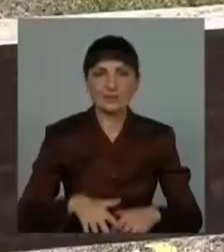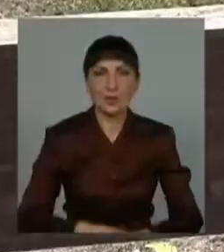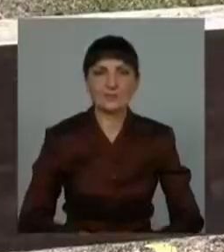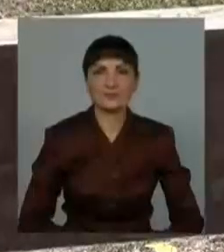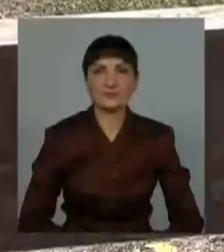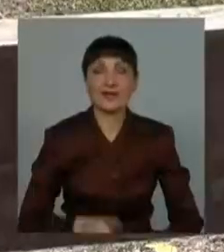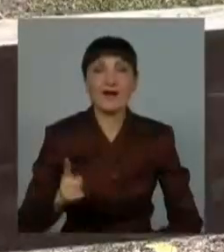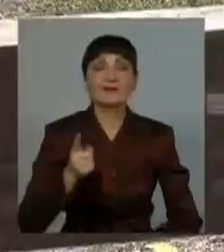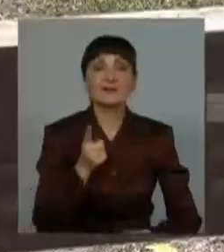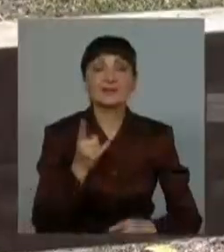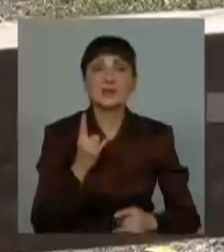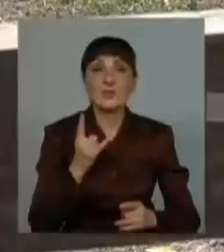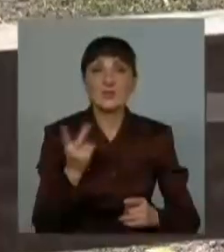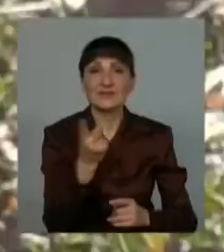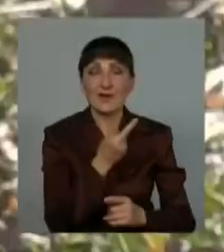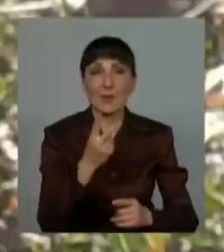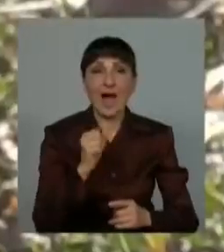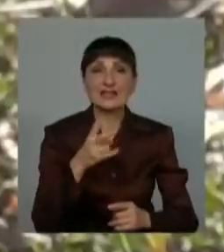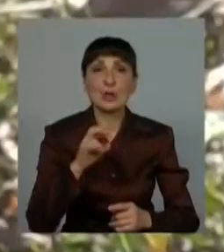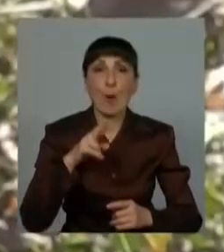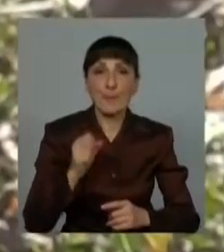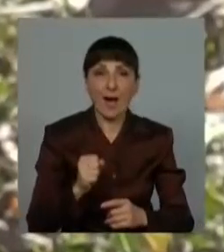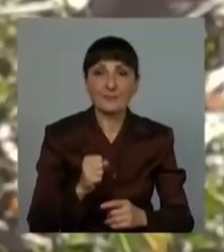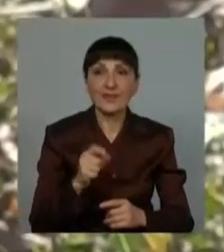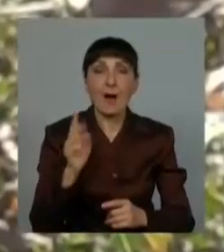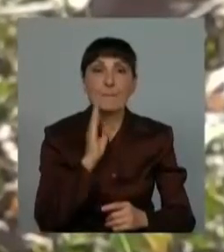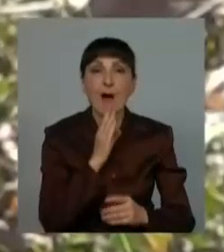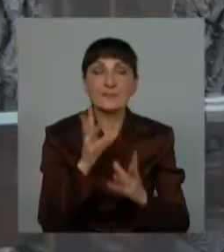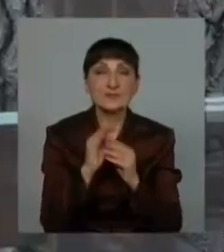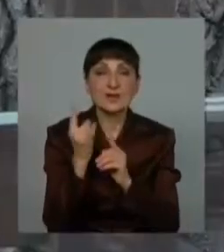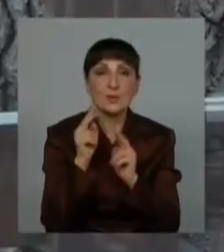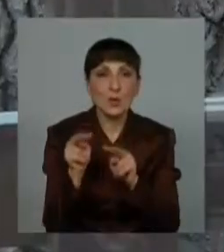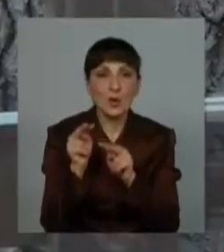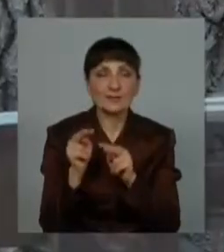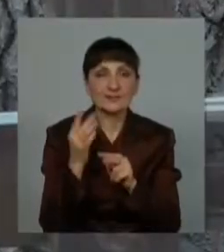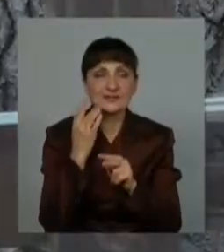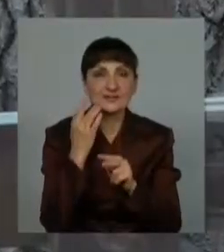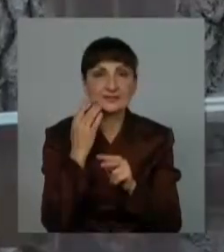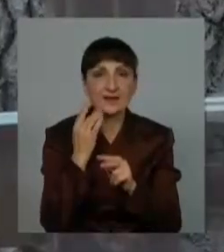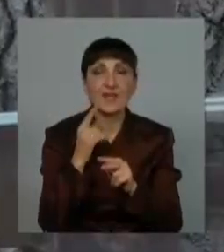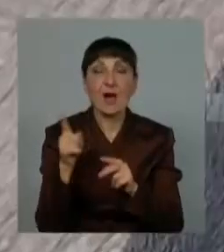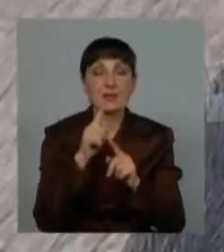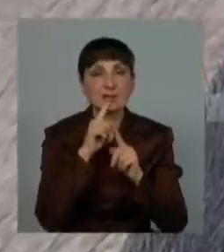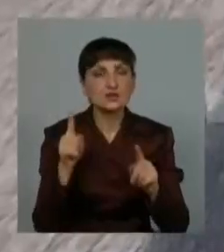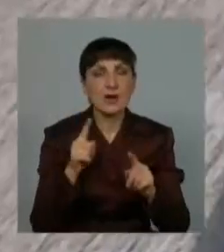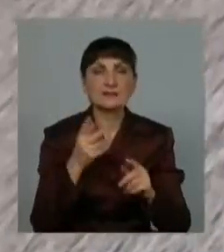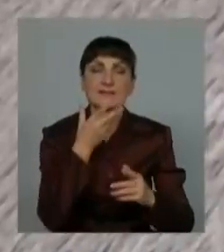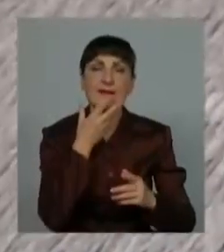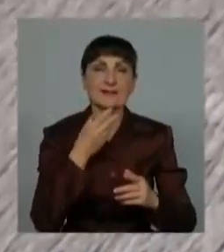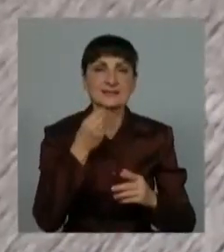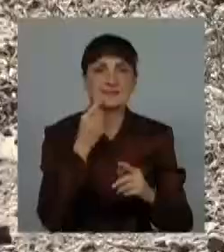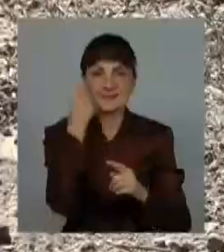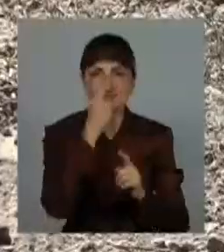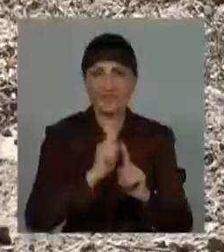Токио – долгожданный малыш пары антилоп. Самка А7 ни на шаг не отходит от своего детеныша. Ориксы отличаются грацией и